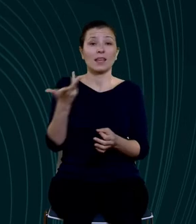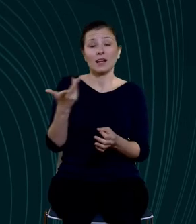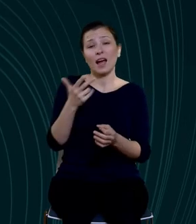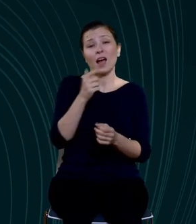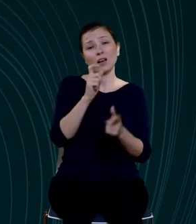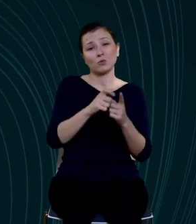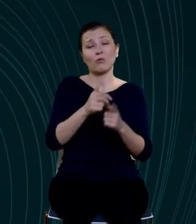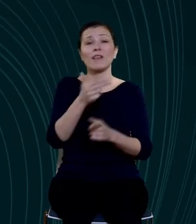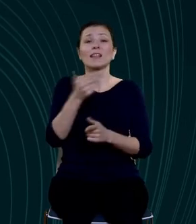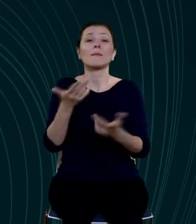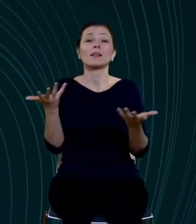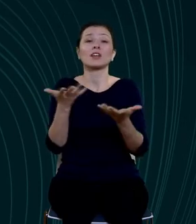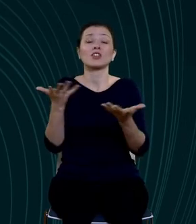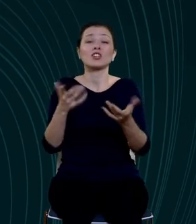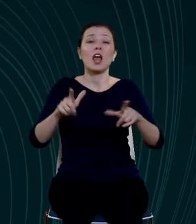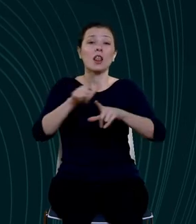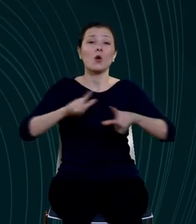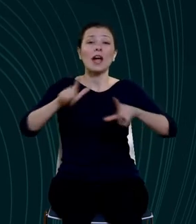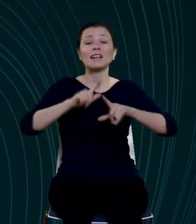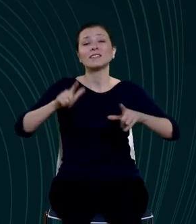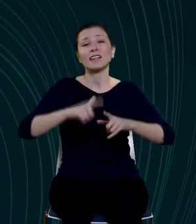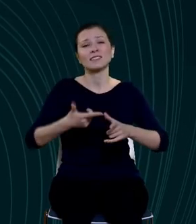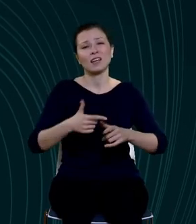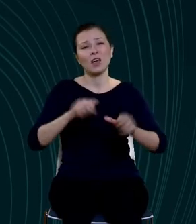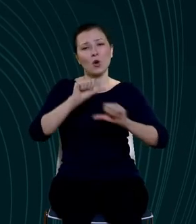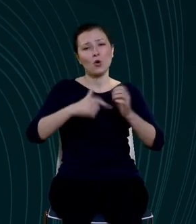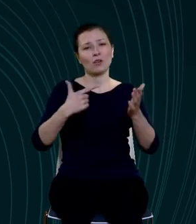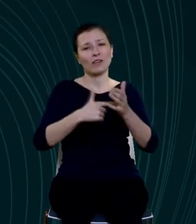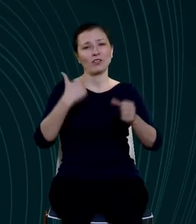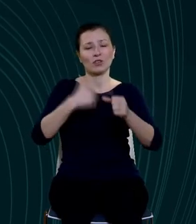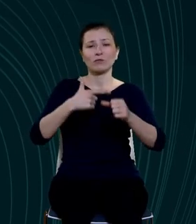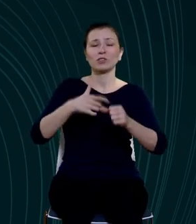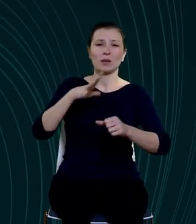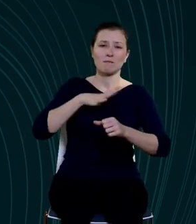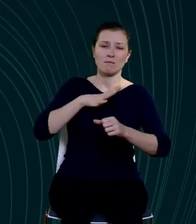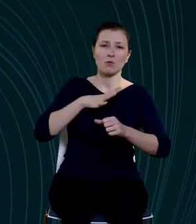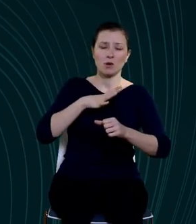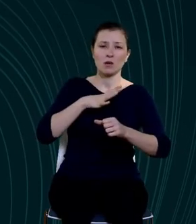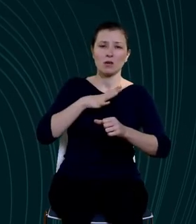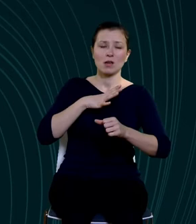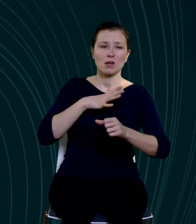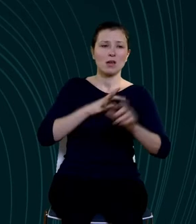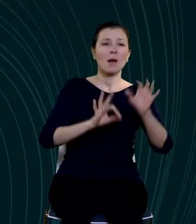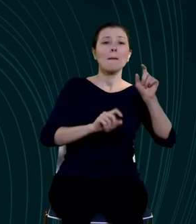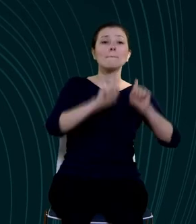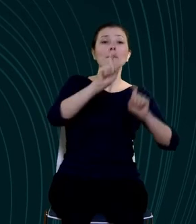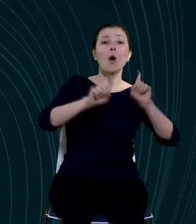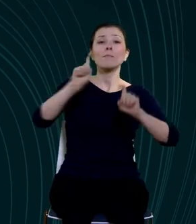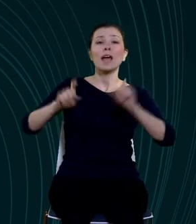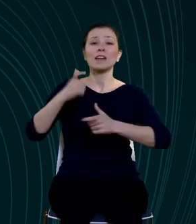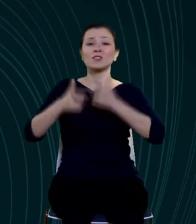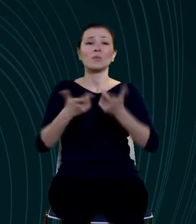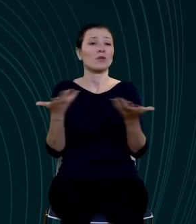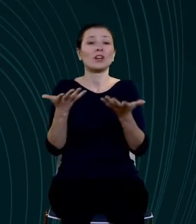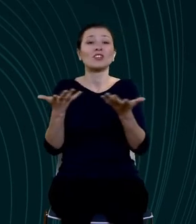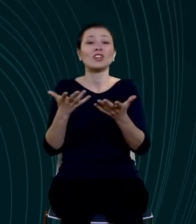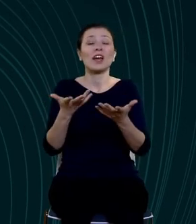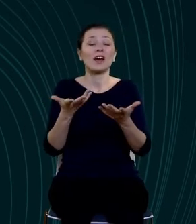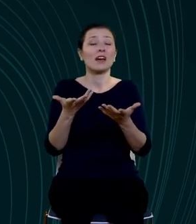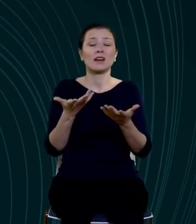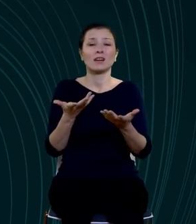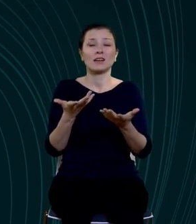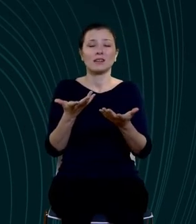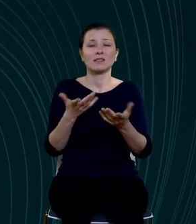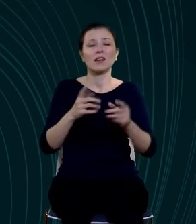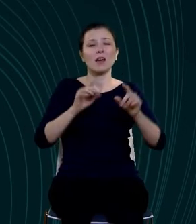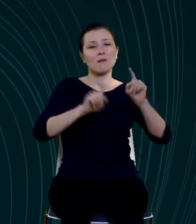jakich lokalizacjach w roku 2020 przeprowadziliśmy pomiary monitoringowe